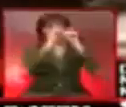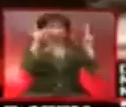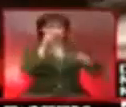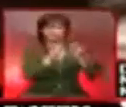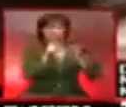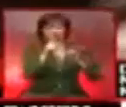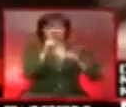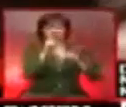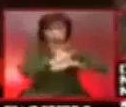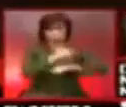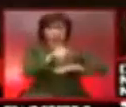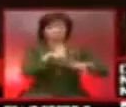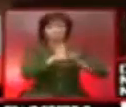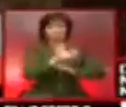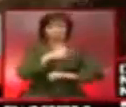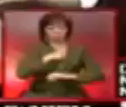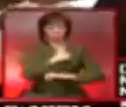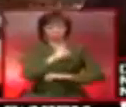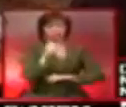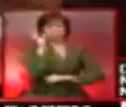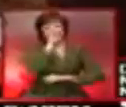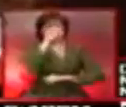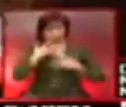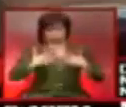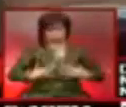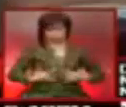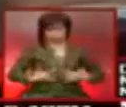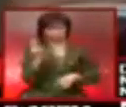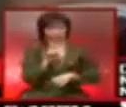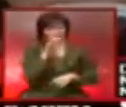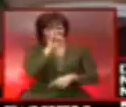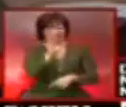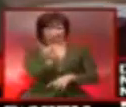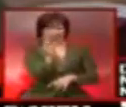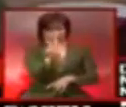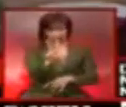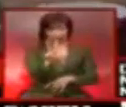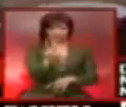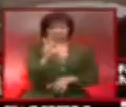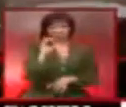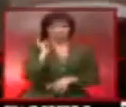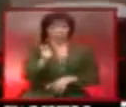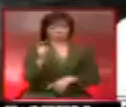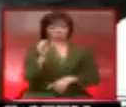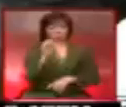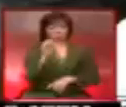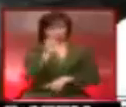sakaling pumasok sa Senado na nakabarong ang 83-year-old na dating Supreme Court Justice.